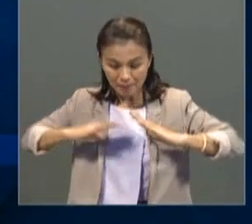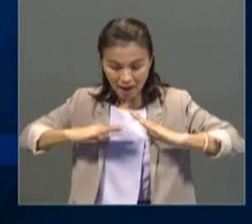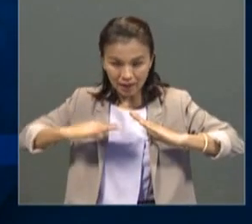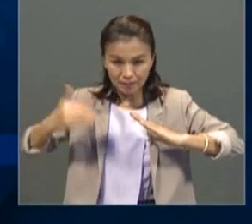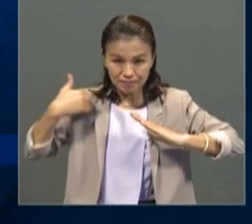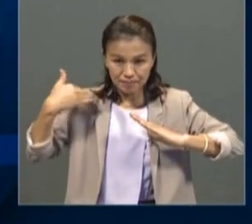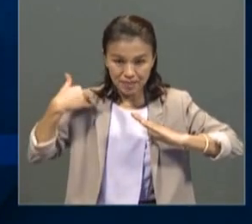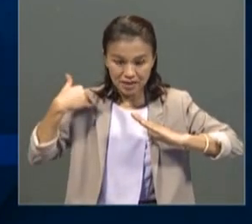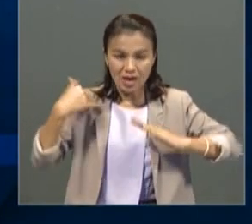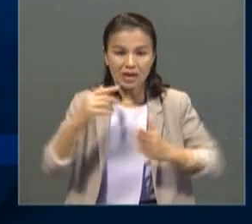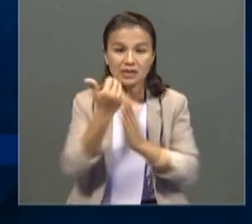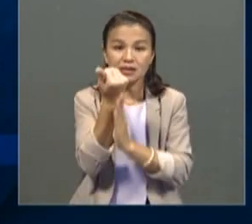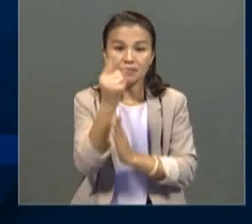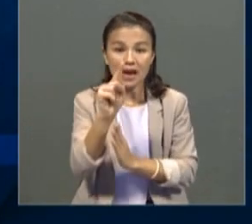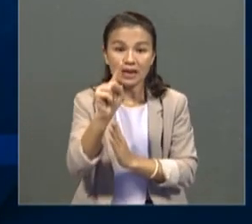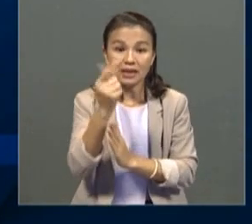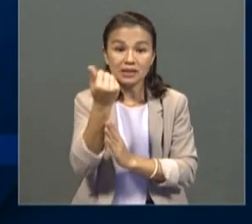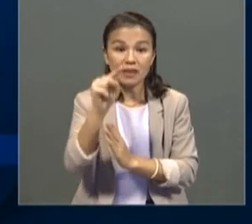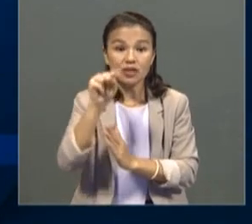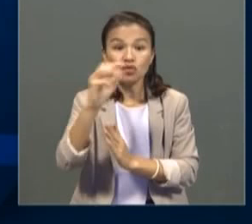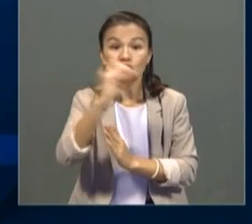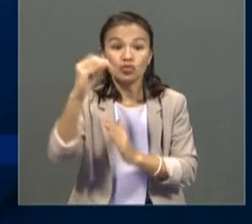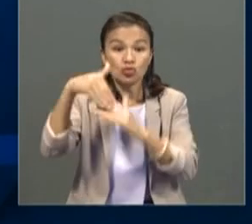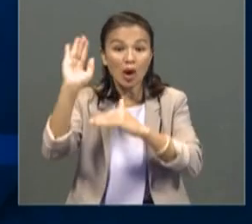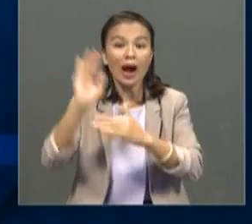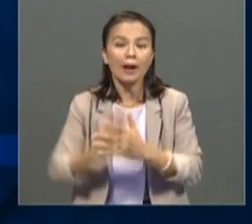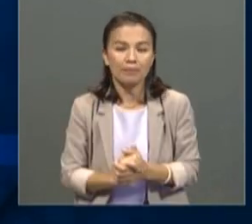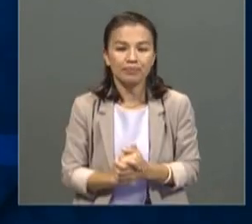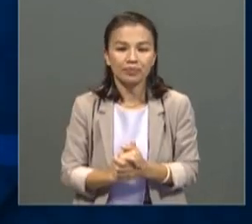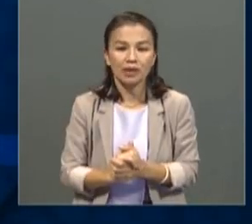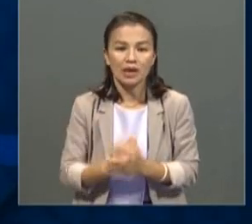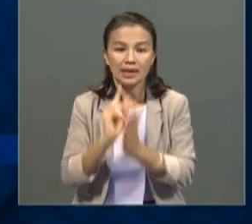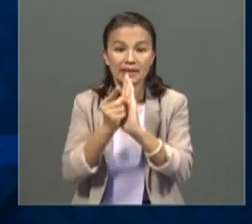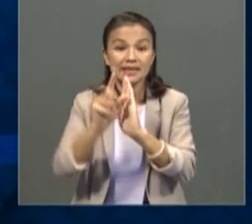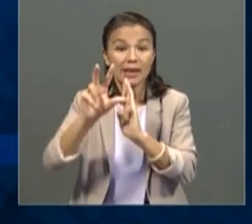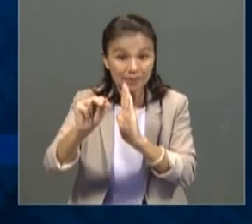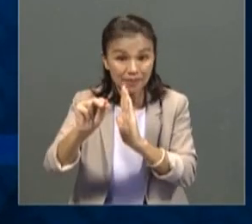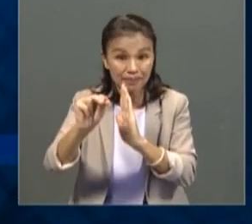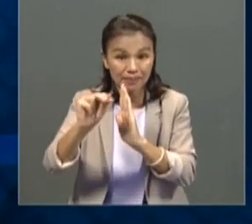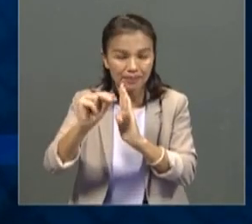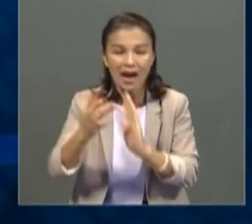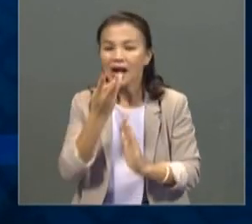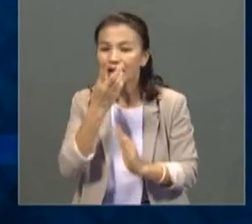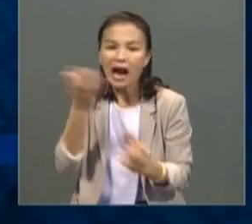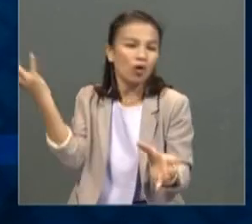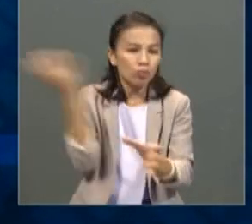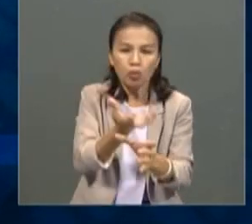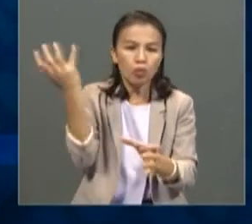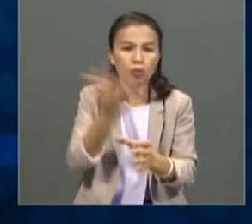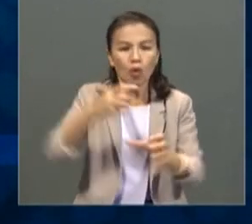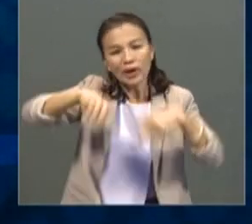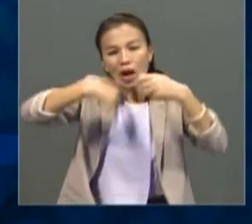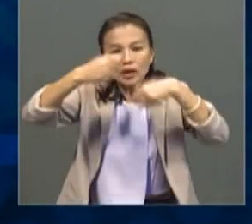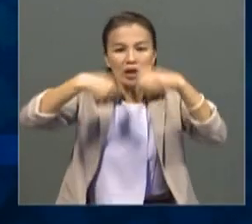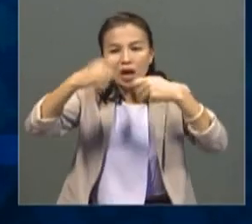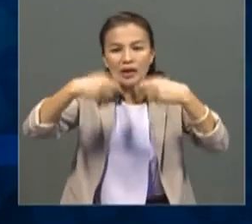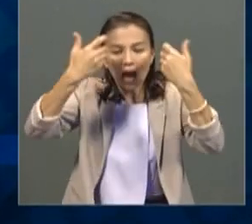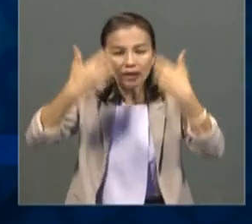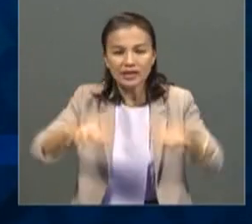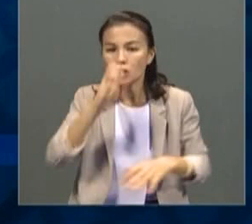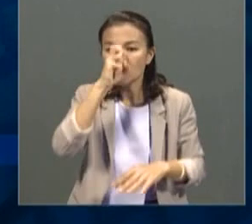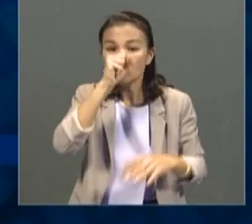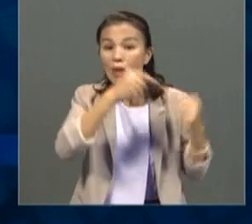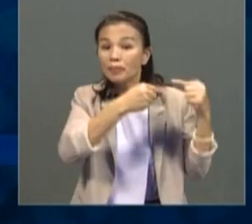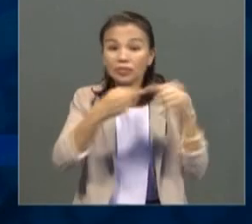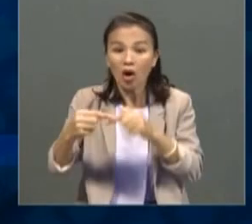ယ်။၁၇နိုင်လောက်မှကျွန်တော်တို့ break time ပေါ့နော်နားတဲ့အချိန်ခဏပေးတယ်။နိုင်ဝက်ပဲပြီးတော့ဆင်းစားပြီးတာနဲ့ချ